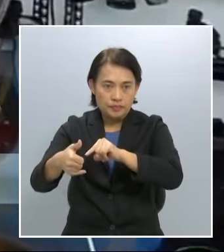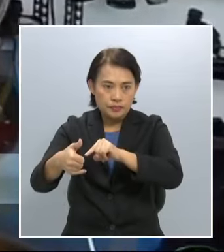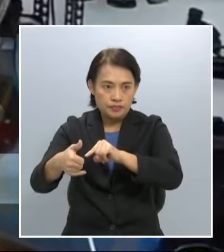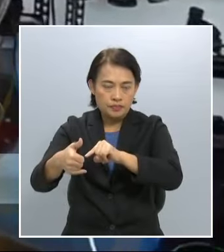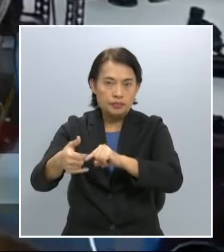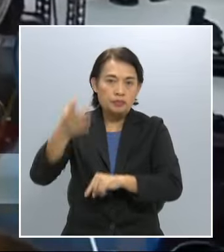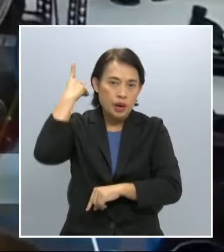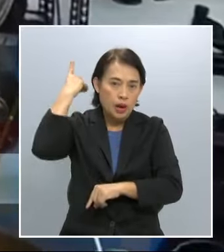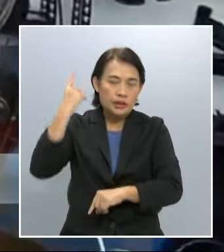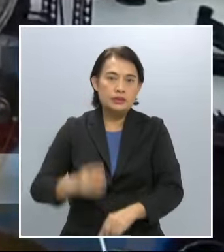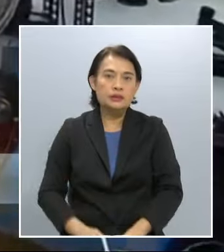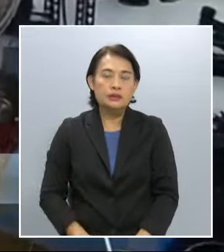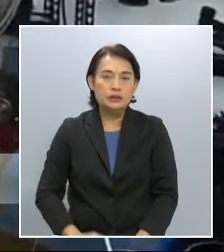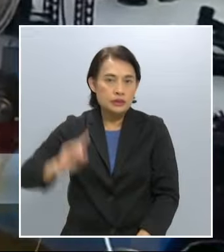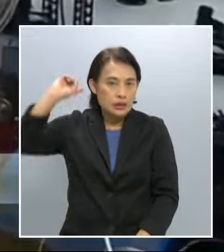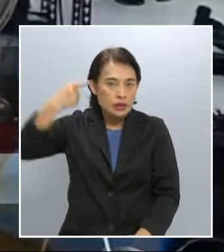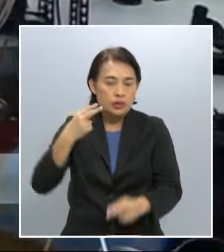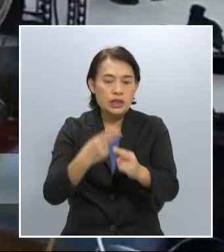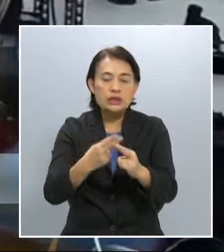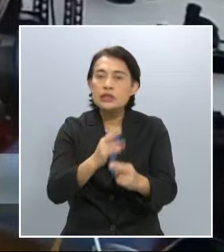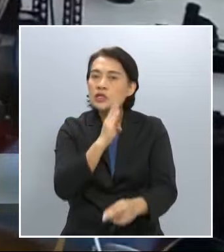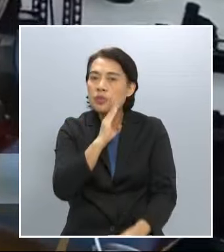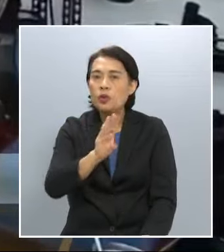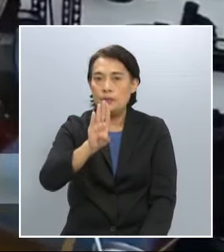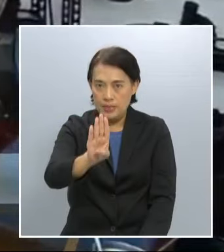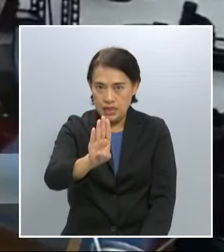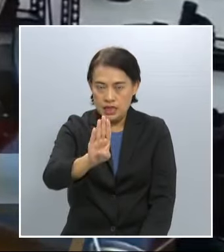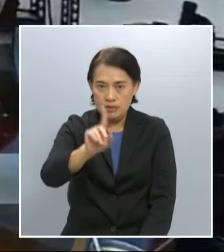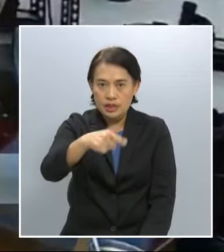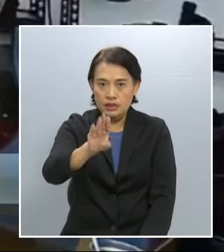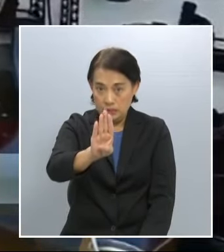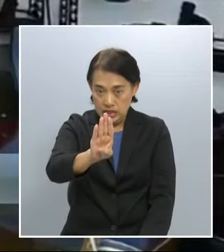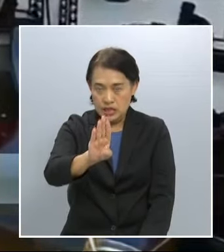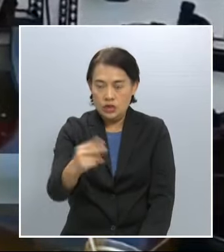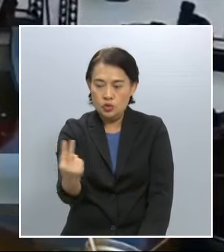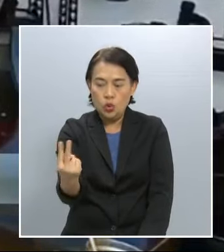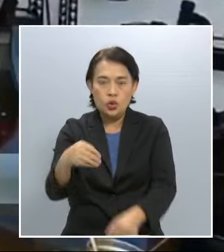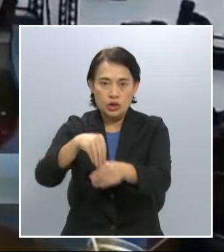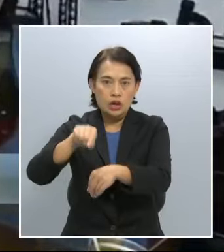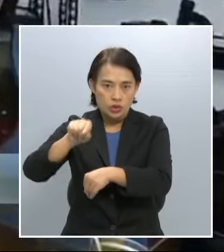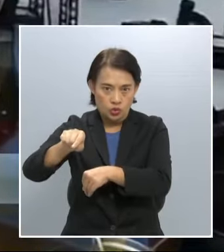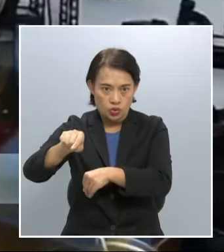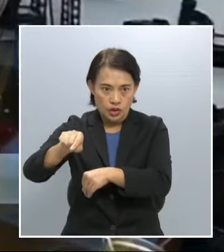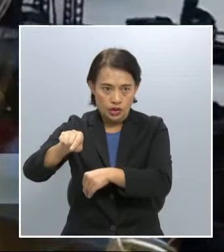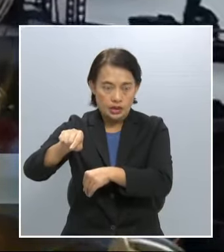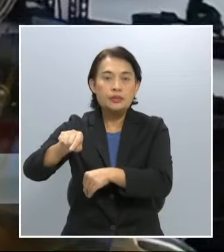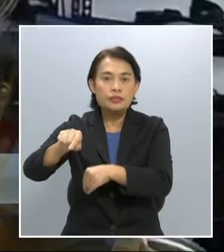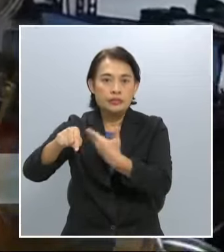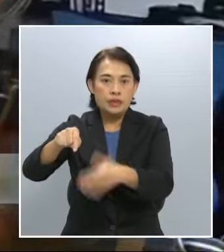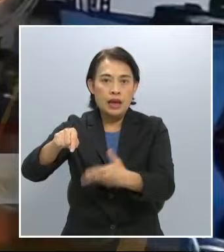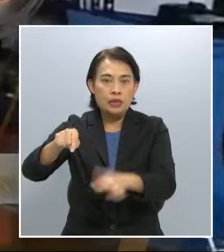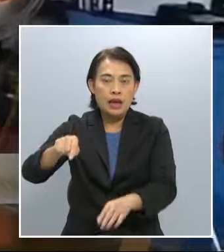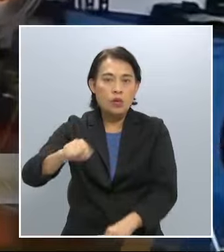านนี้กับนางสาวบีนามสมมตินะเขาคบหาและอาศัยอยู่ด้วยกันและปรากฏว่าต่อมานางส